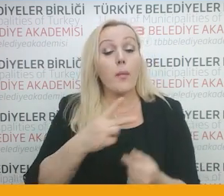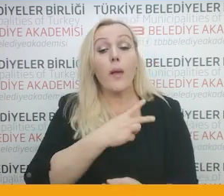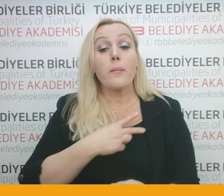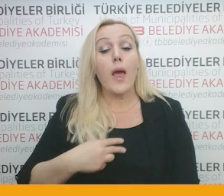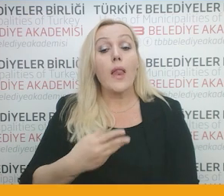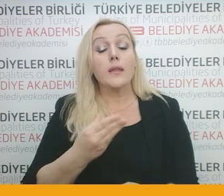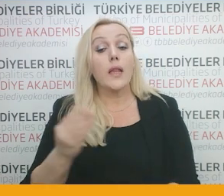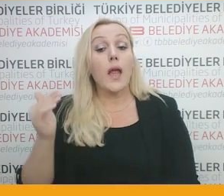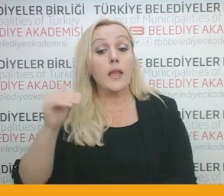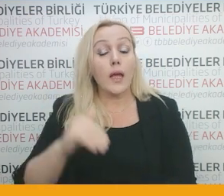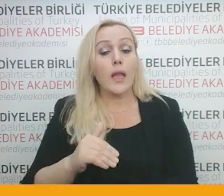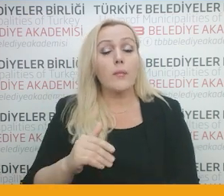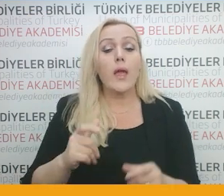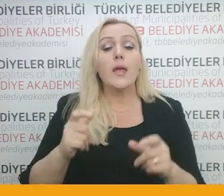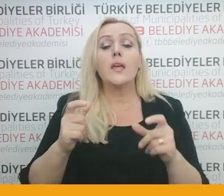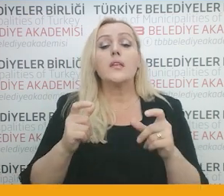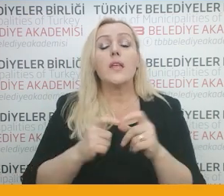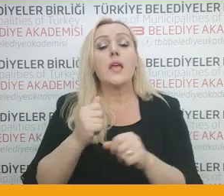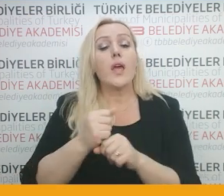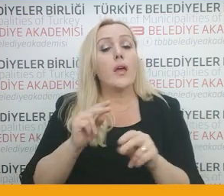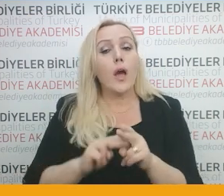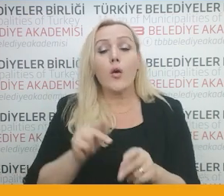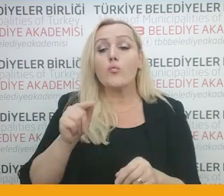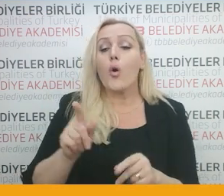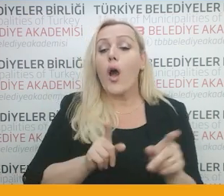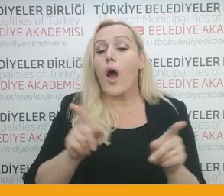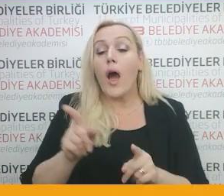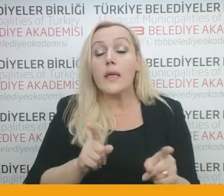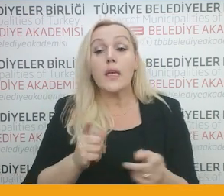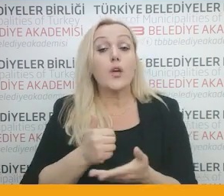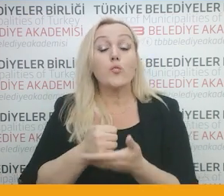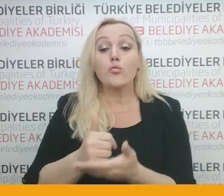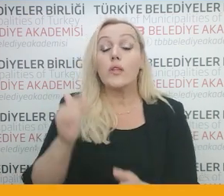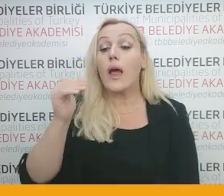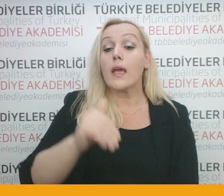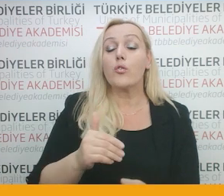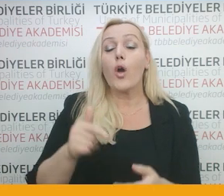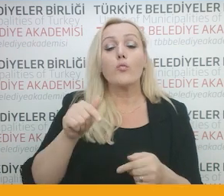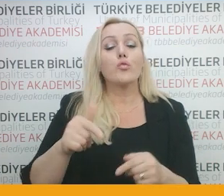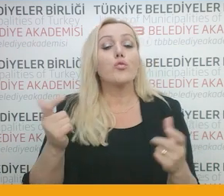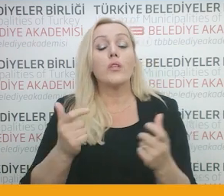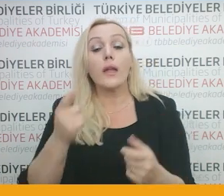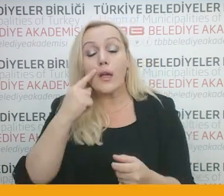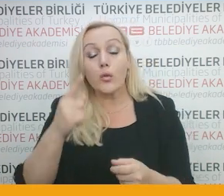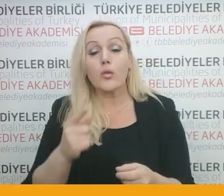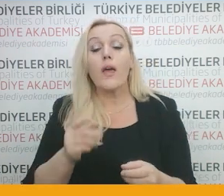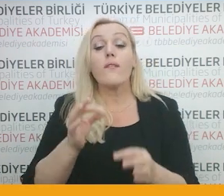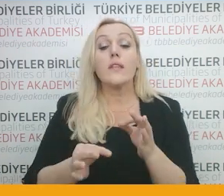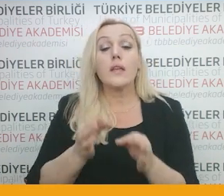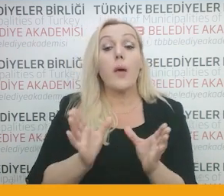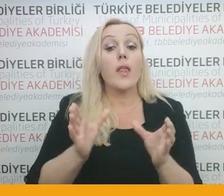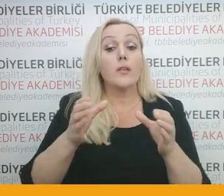mi, sosyal güvenlik kurumu bütçesi mi? Hangi kurumun bütçesiyle hangi kaynaktan sağlandığını nerede görüyoruz? Finansman tipi sınıflandırmada